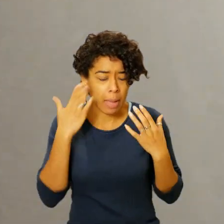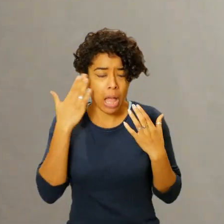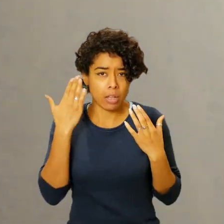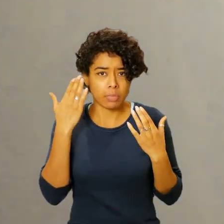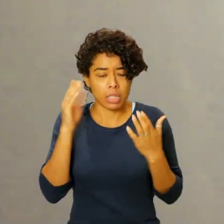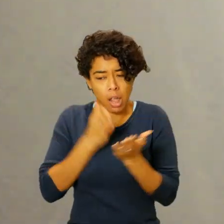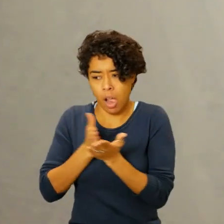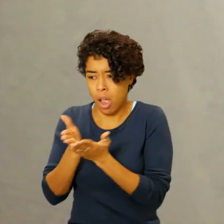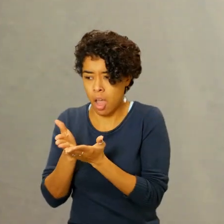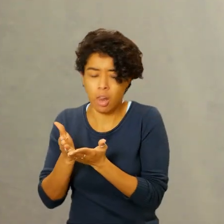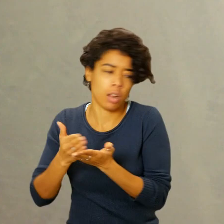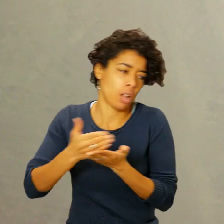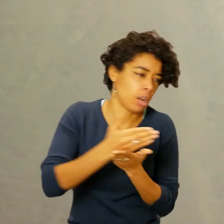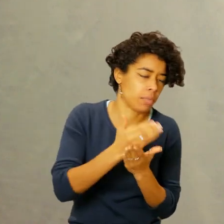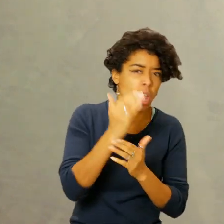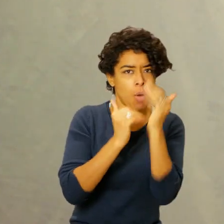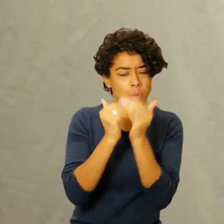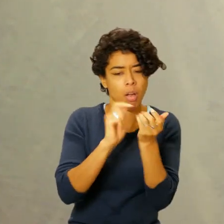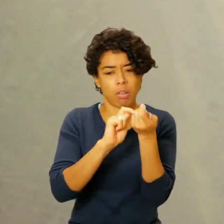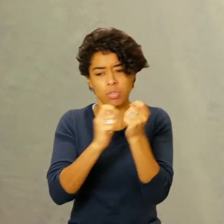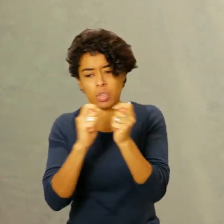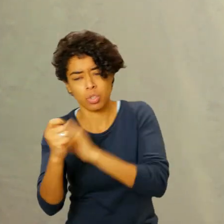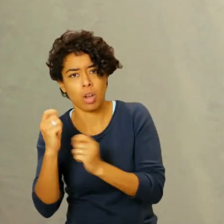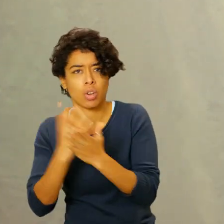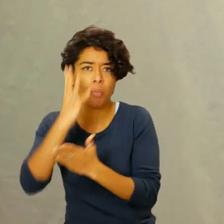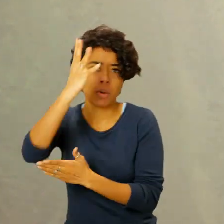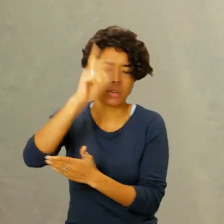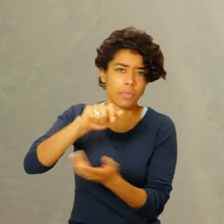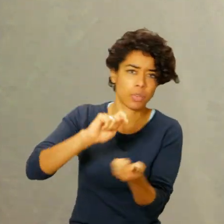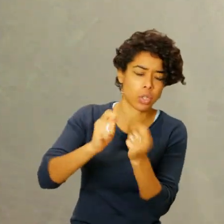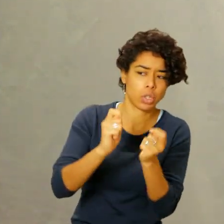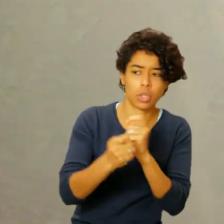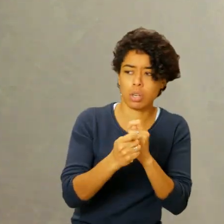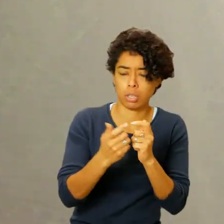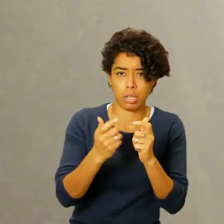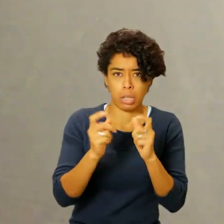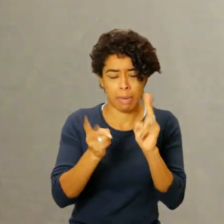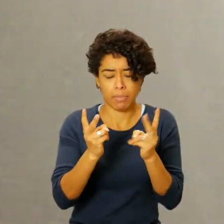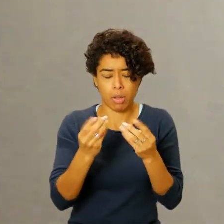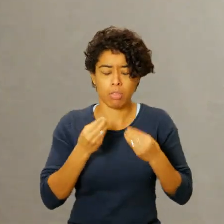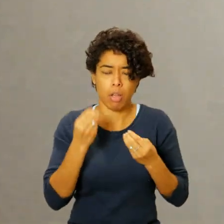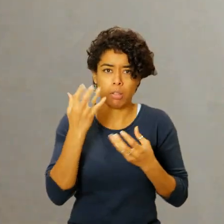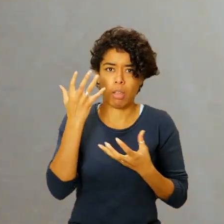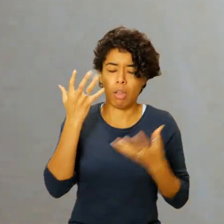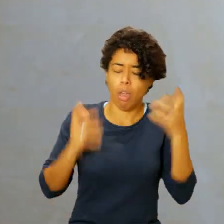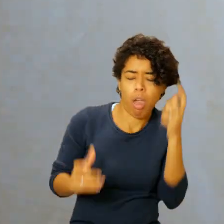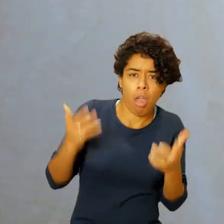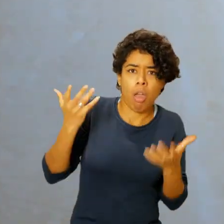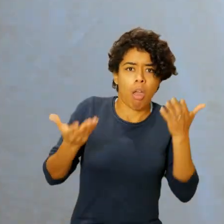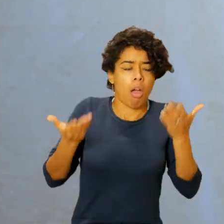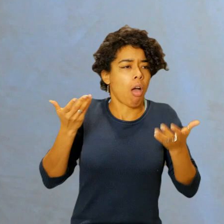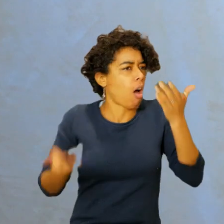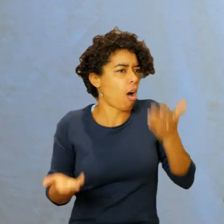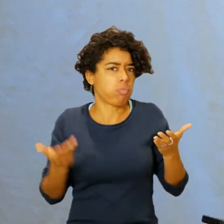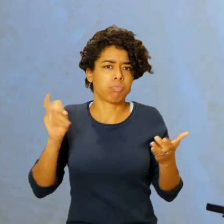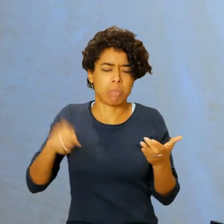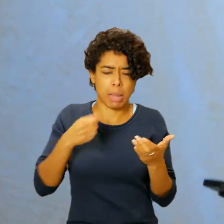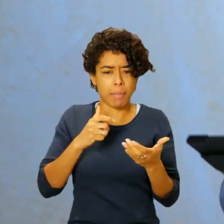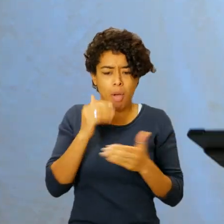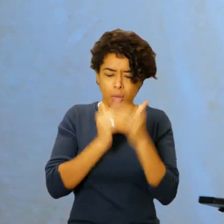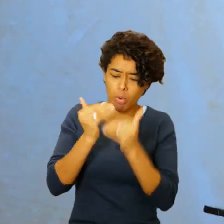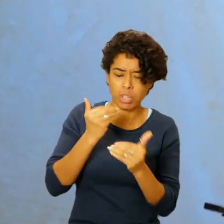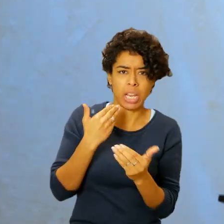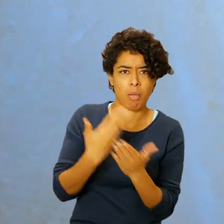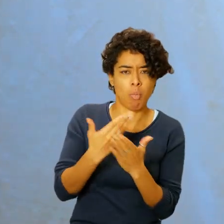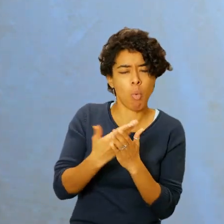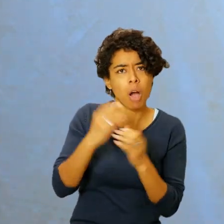changer de direction, à changer nos plans, à changer nos projets et parfois ça peut nous déséquilibrer et dire mais ça rentre pas dans mes projets, c'est